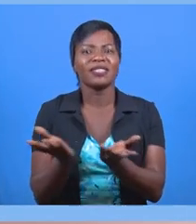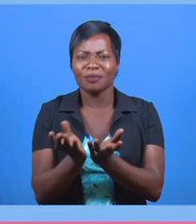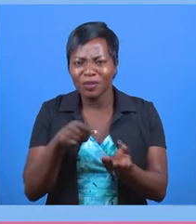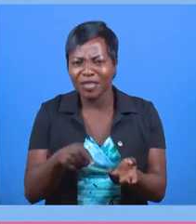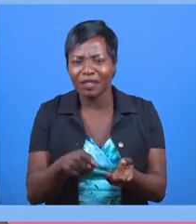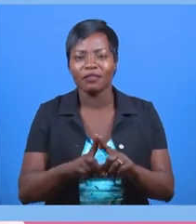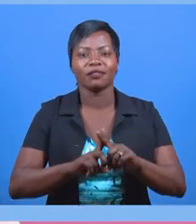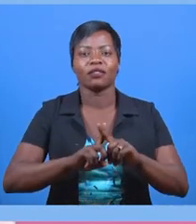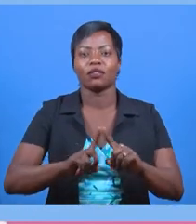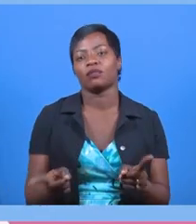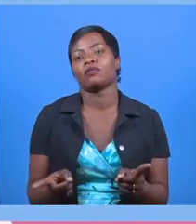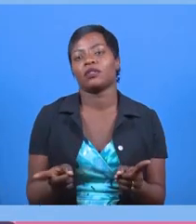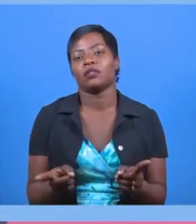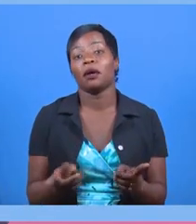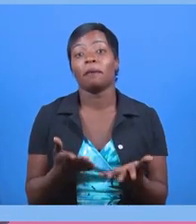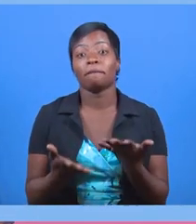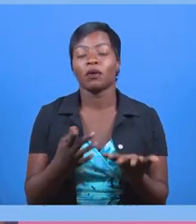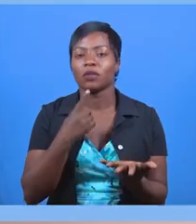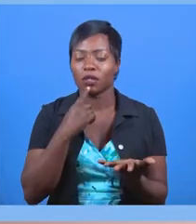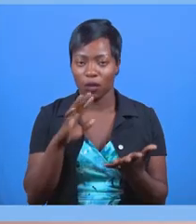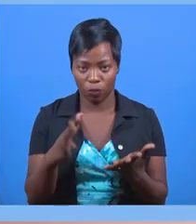handiti ngatimboti